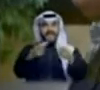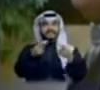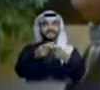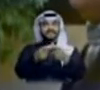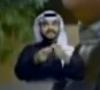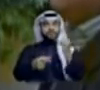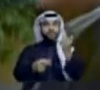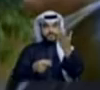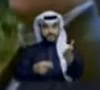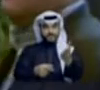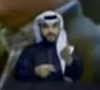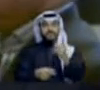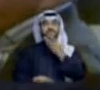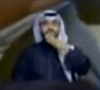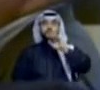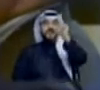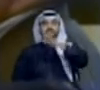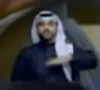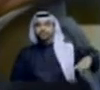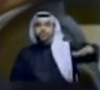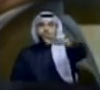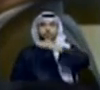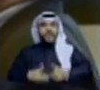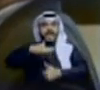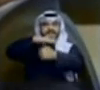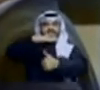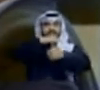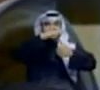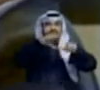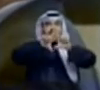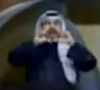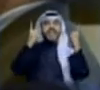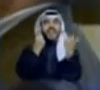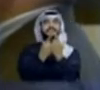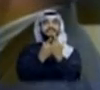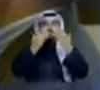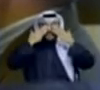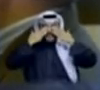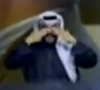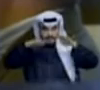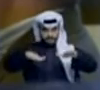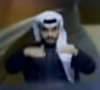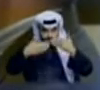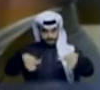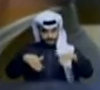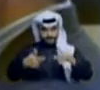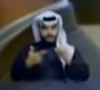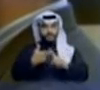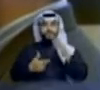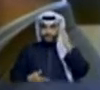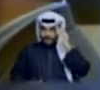الملتقى أن رح يكون جميع رؤساء اللجان من ذوي الإعاقة البصرية. طبعا